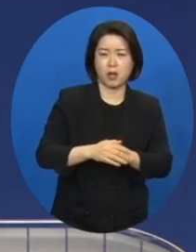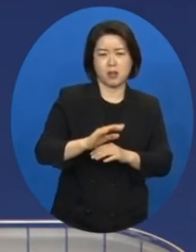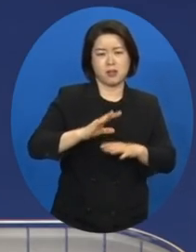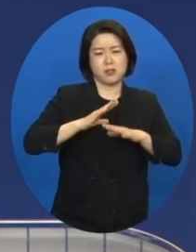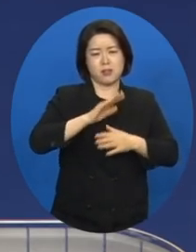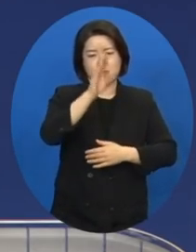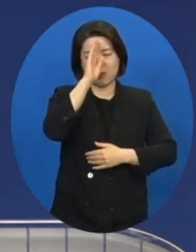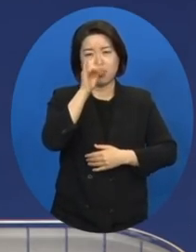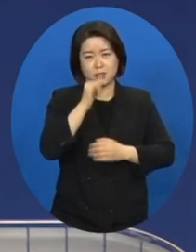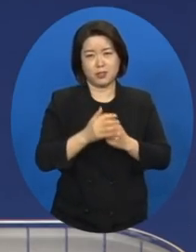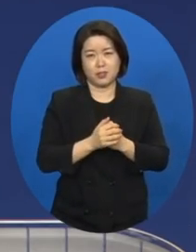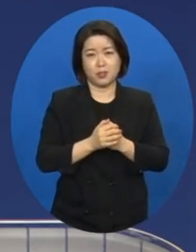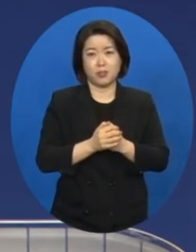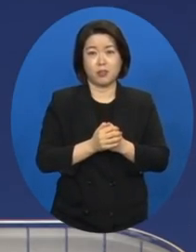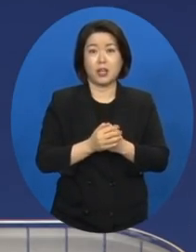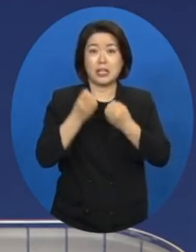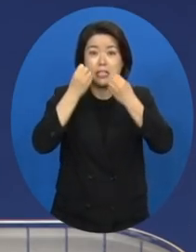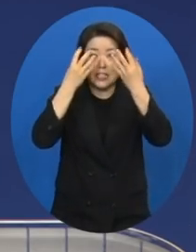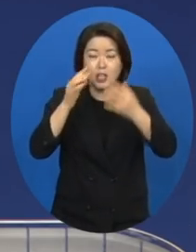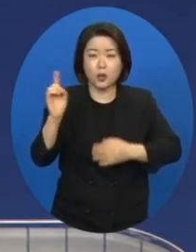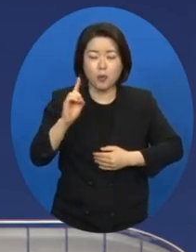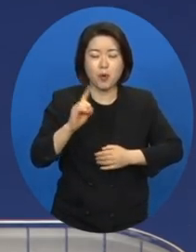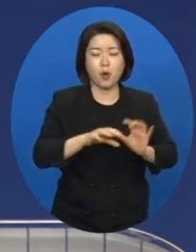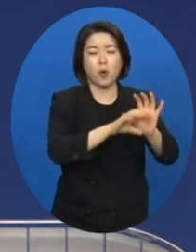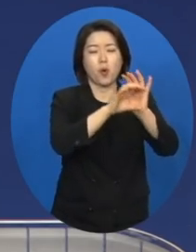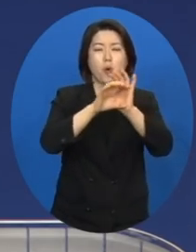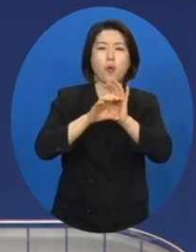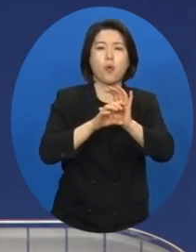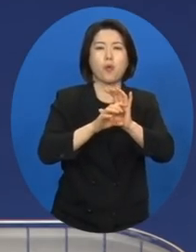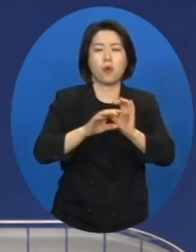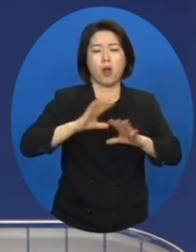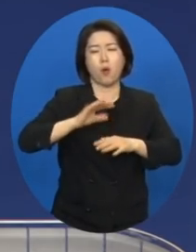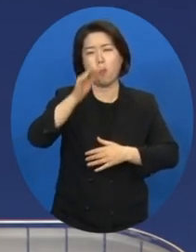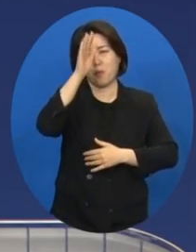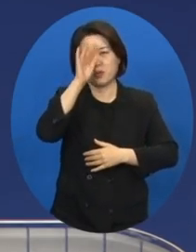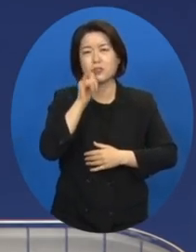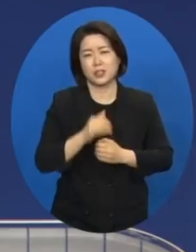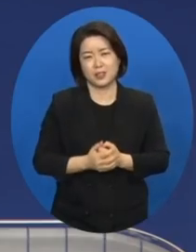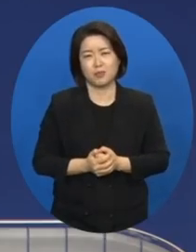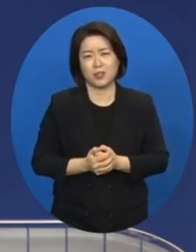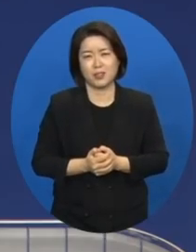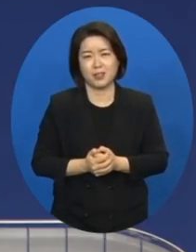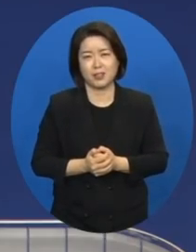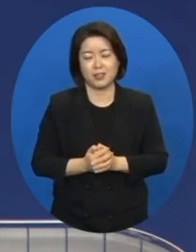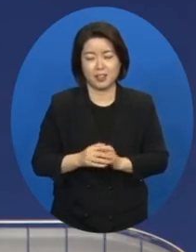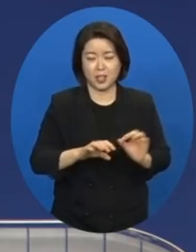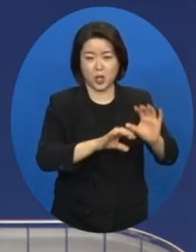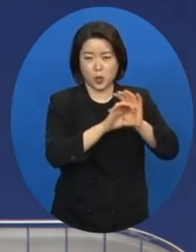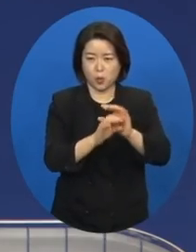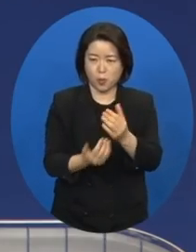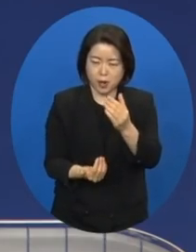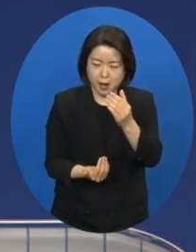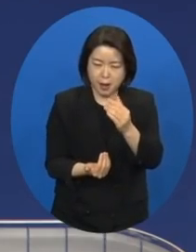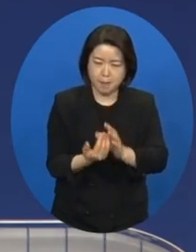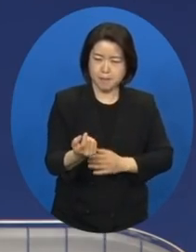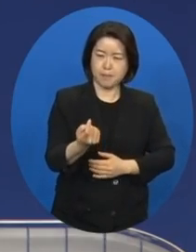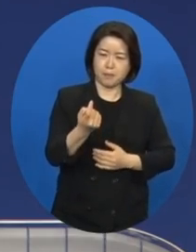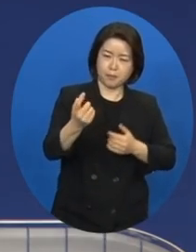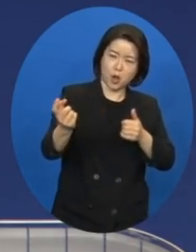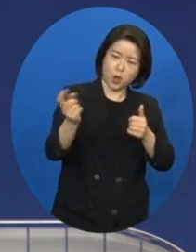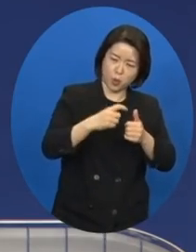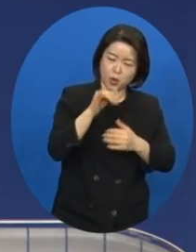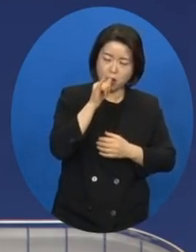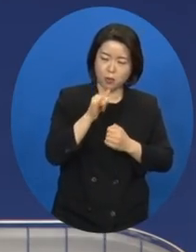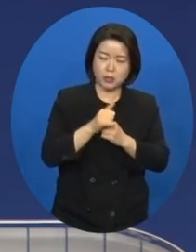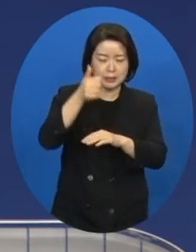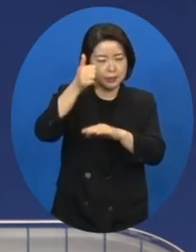여러분 코로나 공포증도 있습니다. 코로나 포비아라고 합니다. 코로나에 걸려서 발생되어질 수 있는 어떤 결과에 대해서 무서워하는